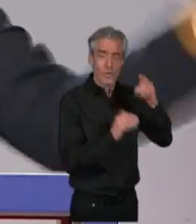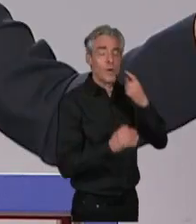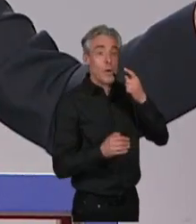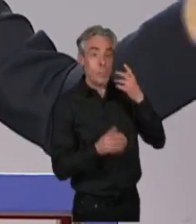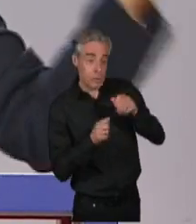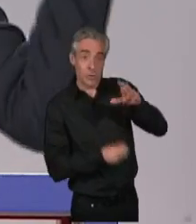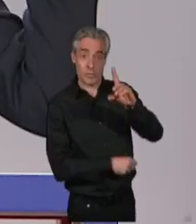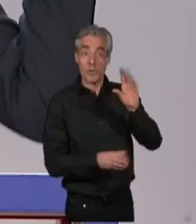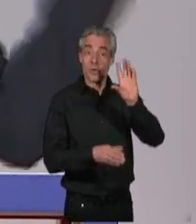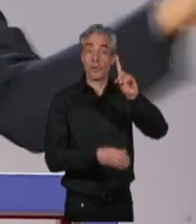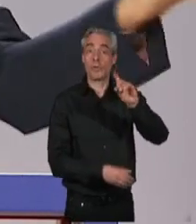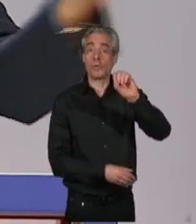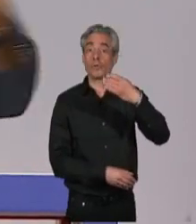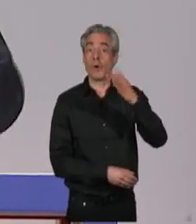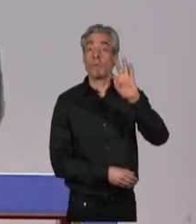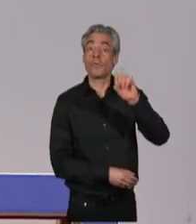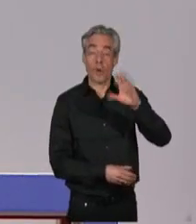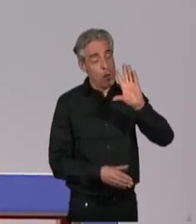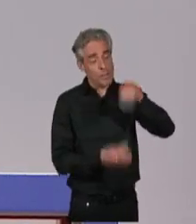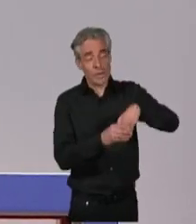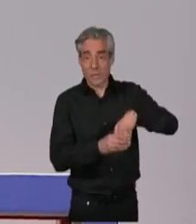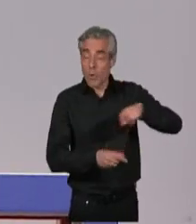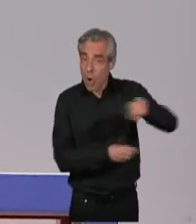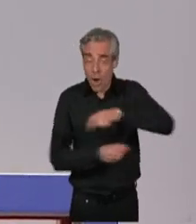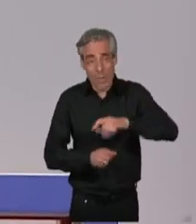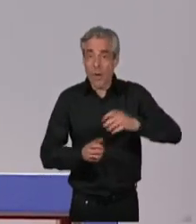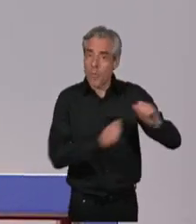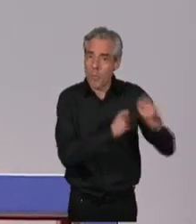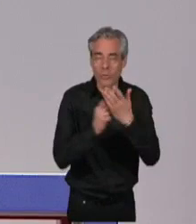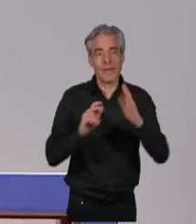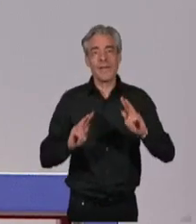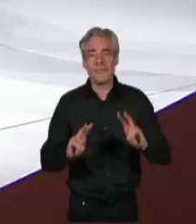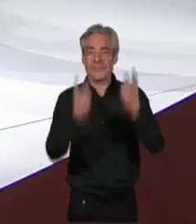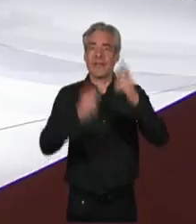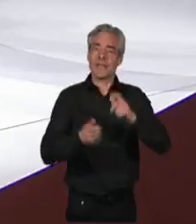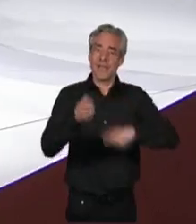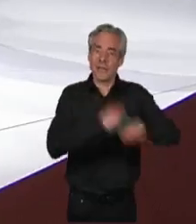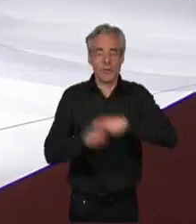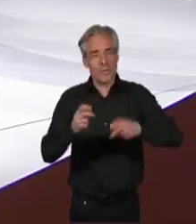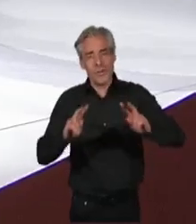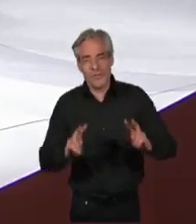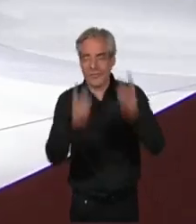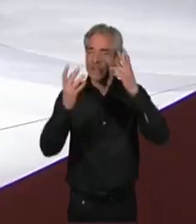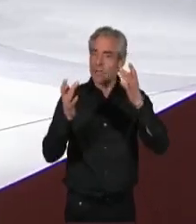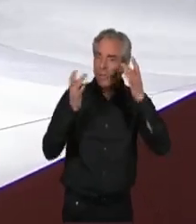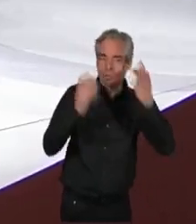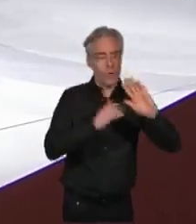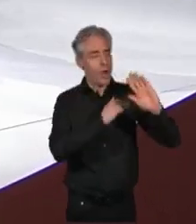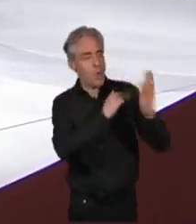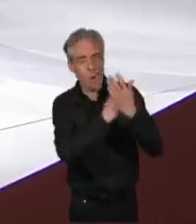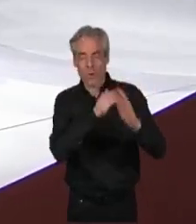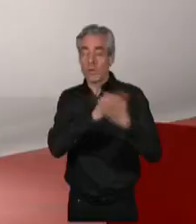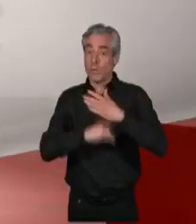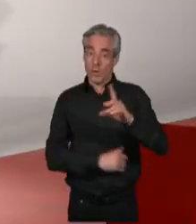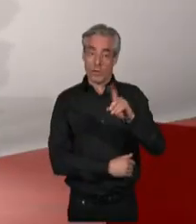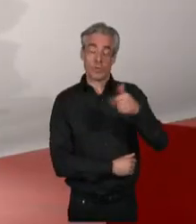nos outre-mer d'exprimer pleinement leur vitalité économique et culturelle. Nos outre-mer, si chers à